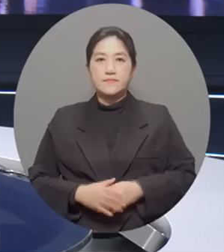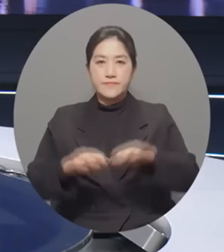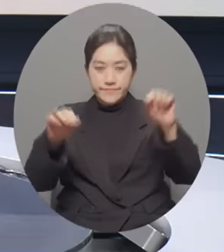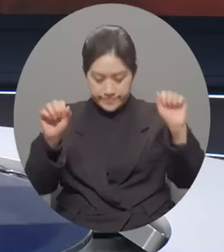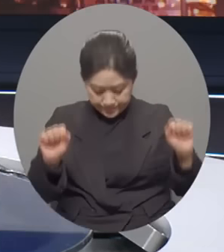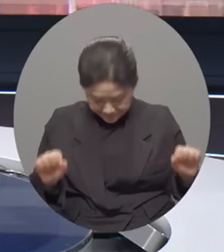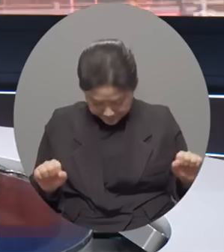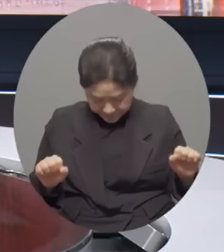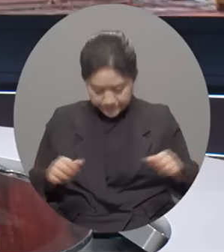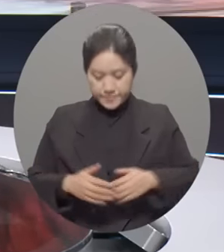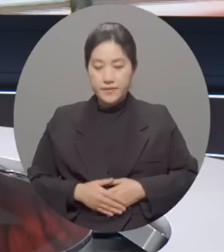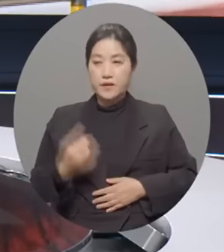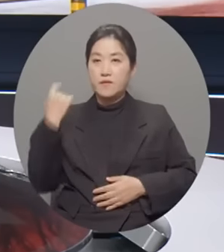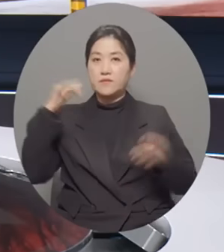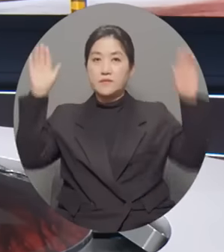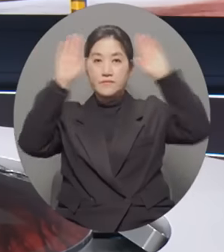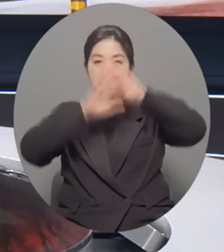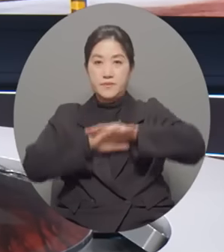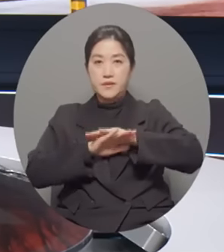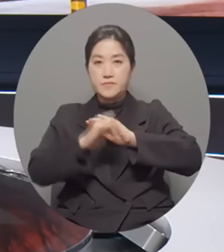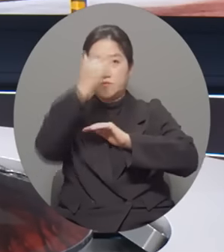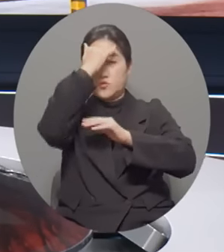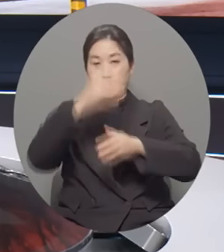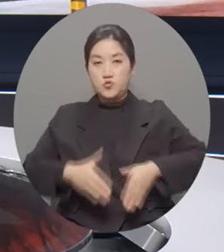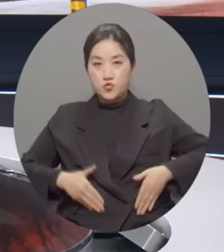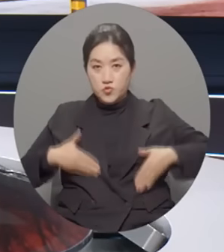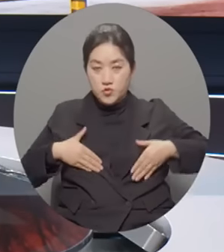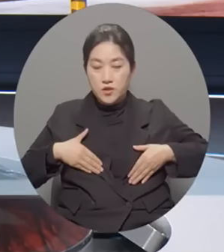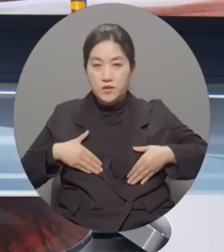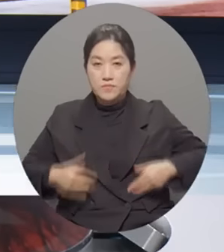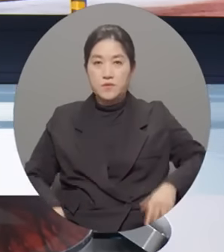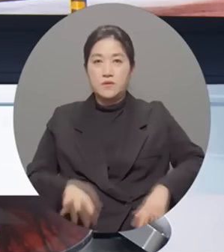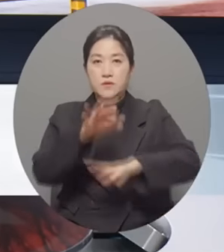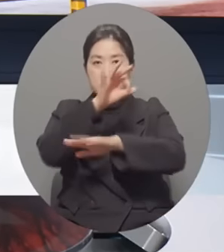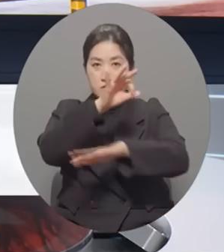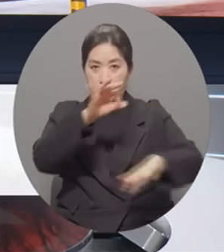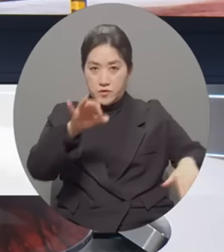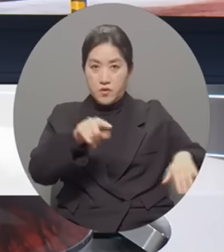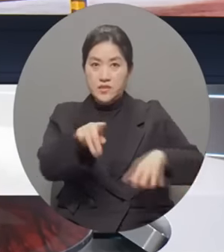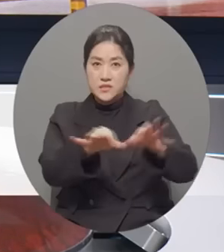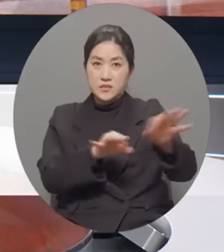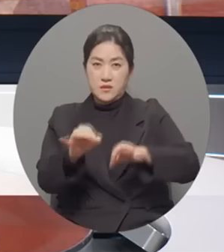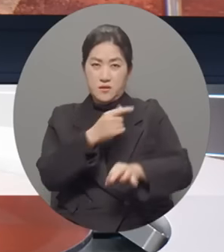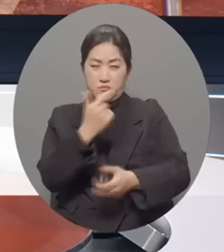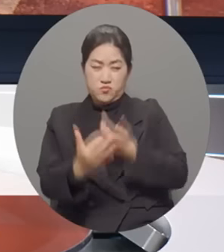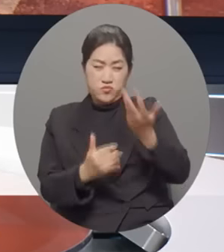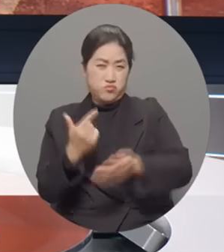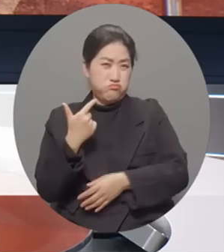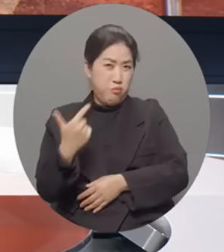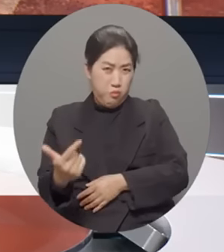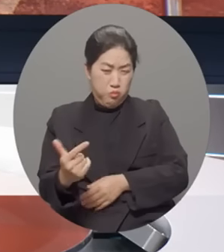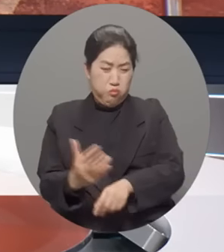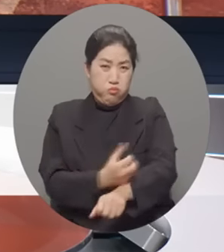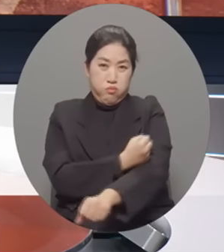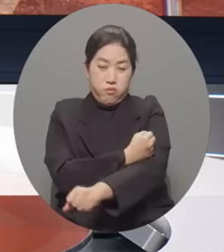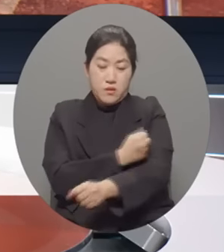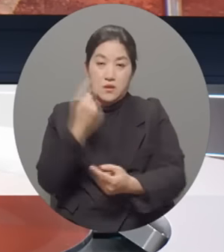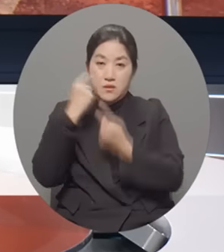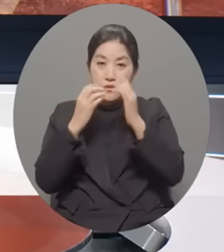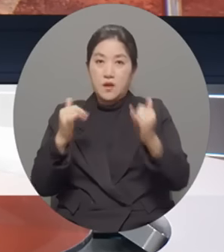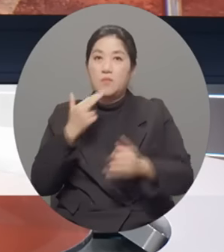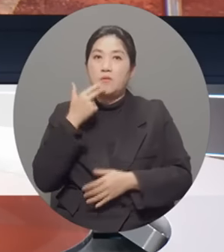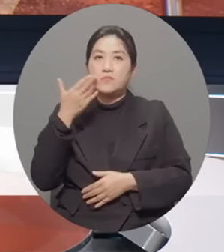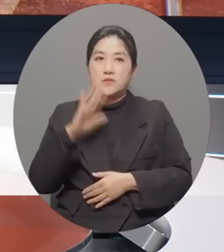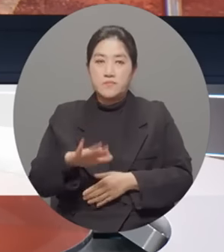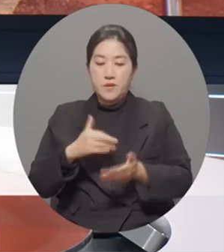여러분 안녕하십니까. 어젯밤 충남 서천의 한 시장에서 큰 불이 났습니다. 다친 사람은 없었지만 300개 점포 가운데 220여 개가